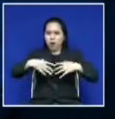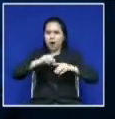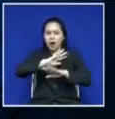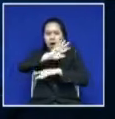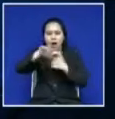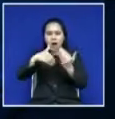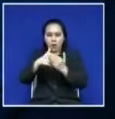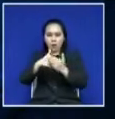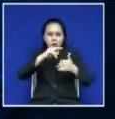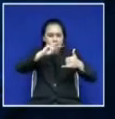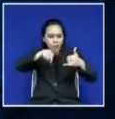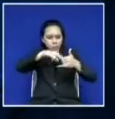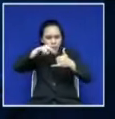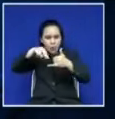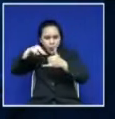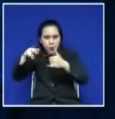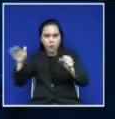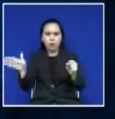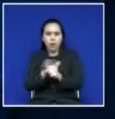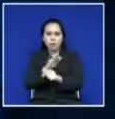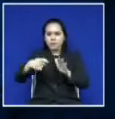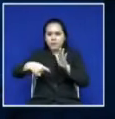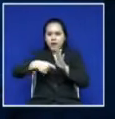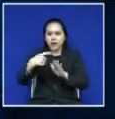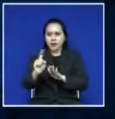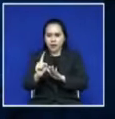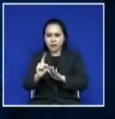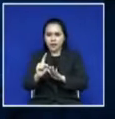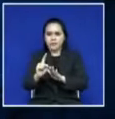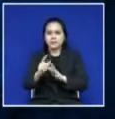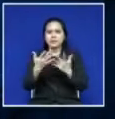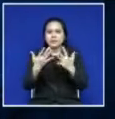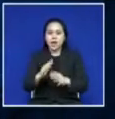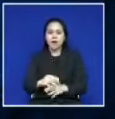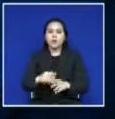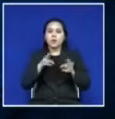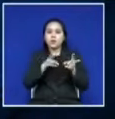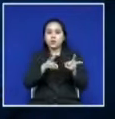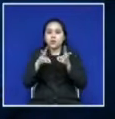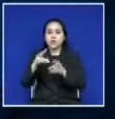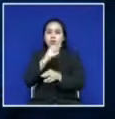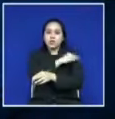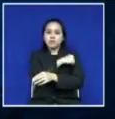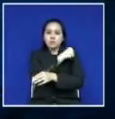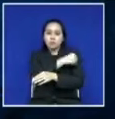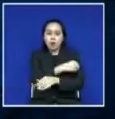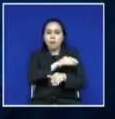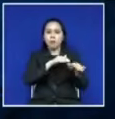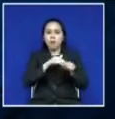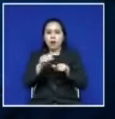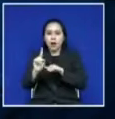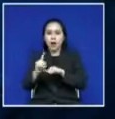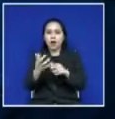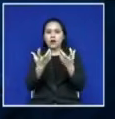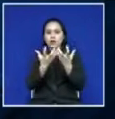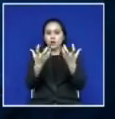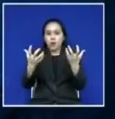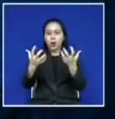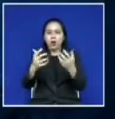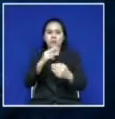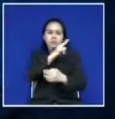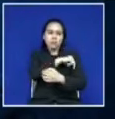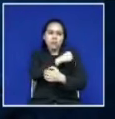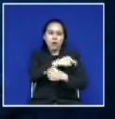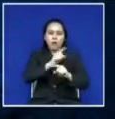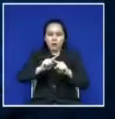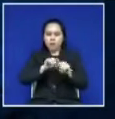ไรนะครับแล้วได้ควบคุมเชื้อโรคได้นะครับการเตรียมการของสาธารณสุขก็คือเรื่องวัสดุอุปกรณ์ที่จะพร้อมรับการระบาดนะครับก็ขอยืนยันกับประชาชนน